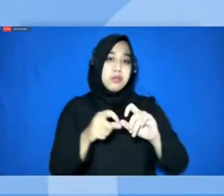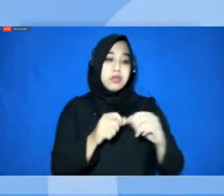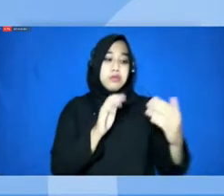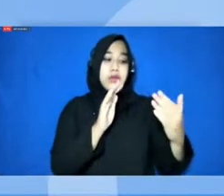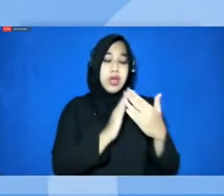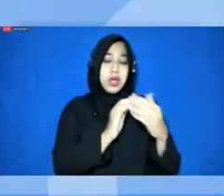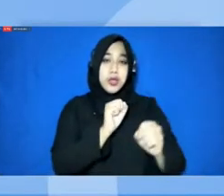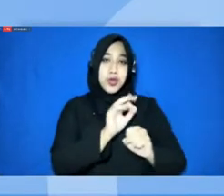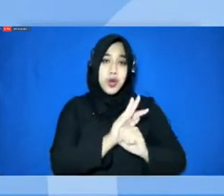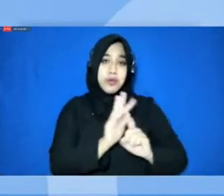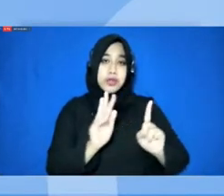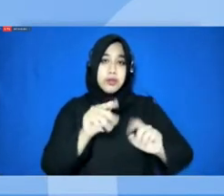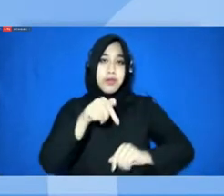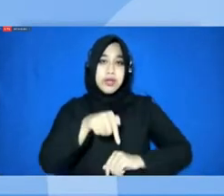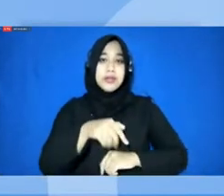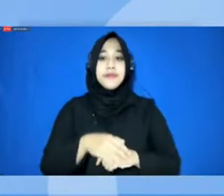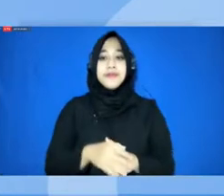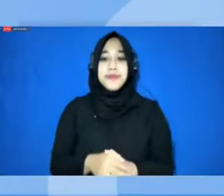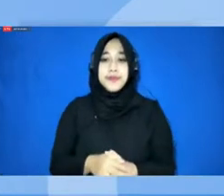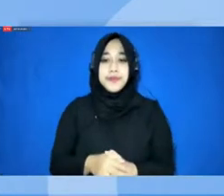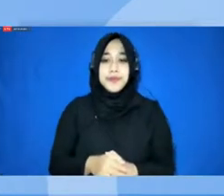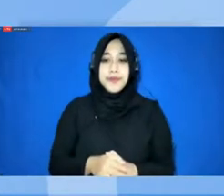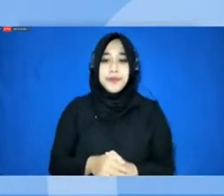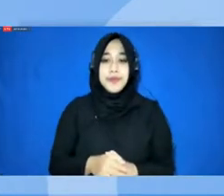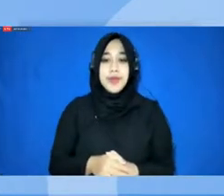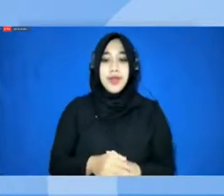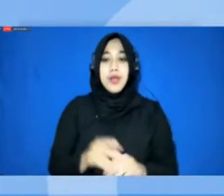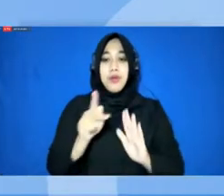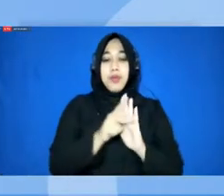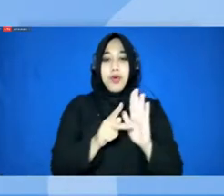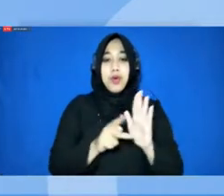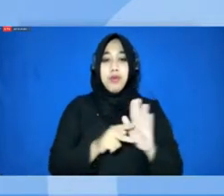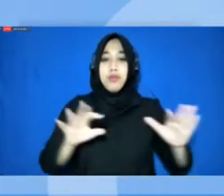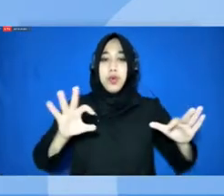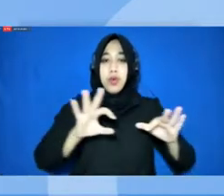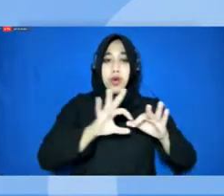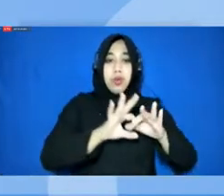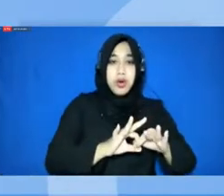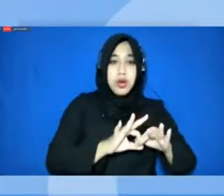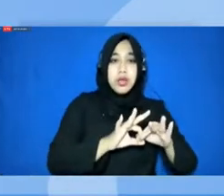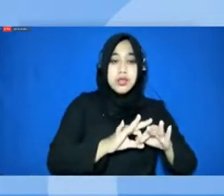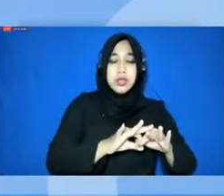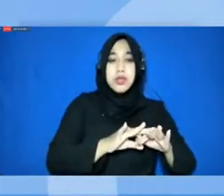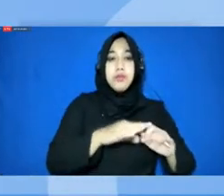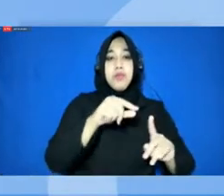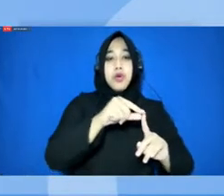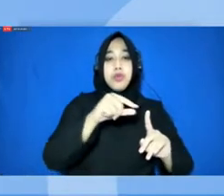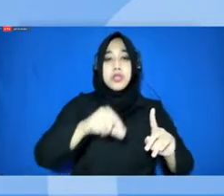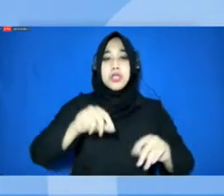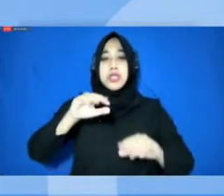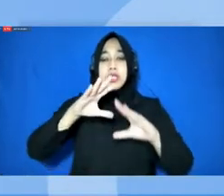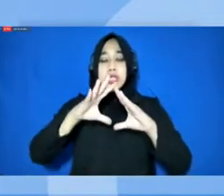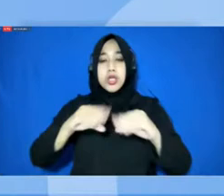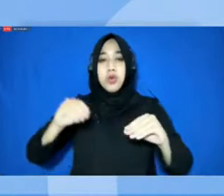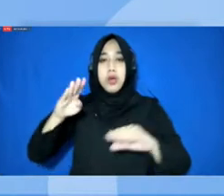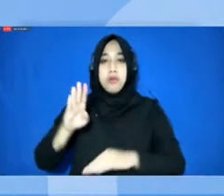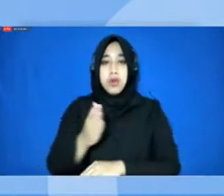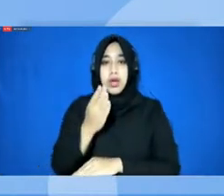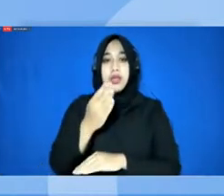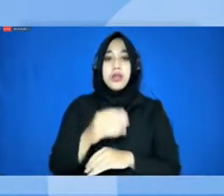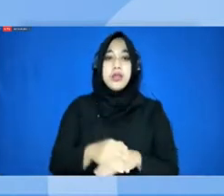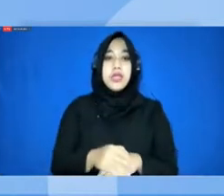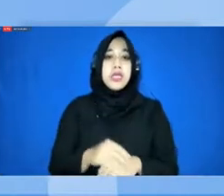pandemi COVID-19. Program kolaborasi pemerintah Provinsi Jawa Barat bersama dengan Center